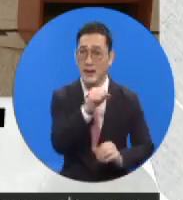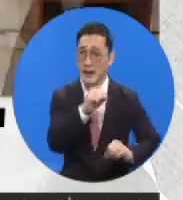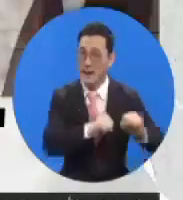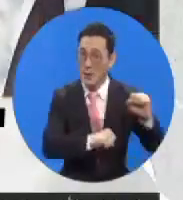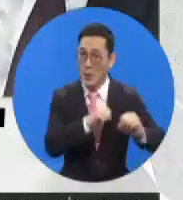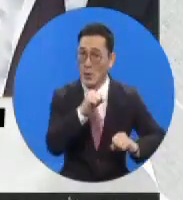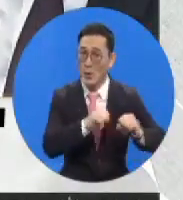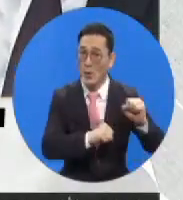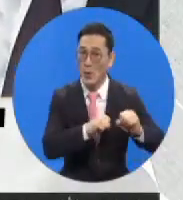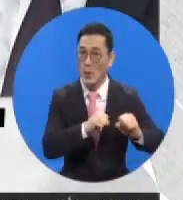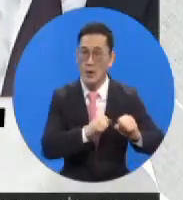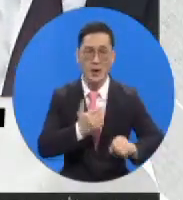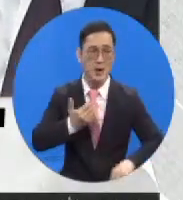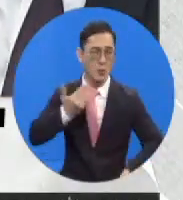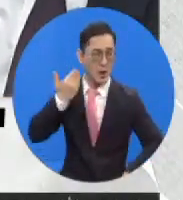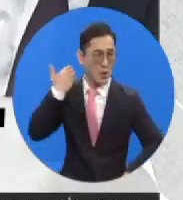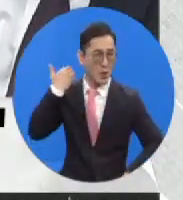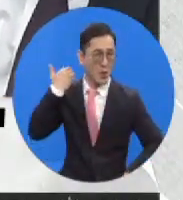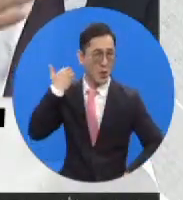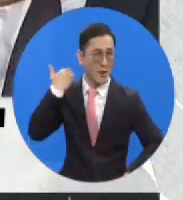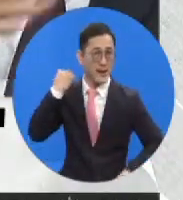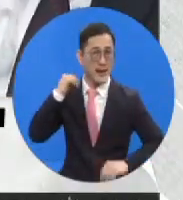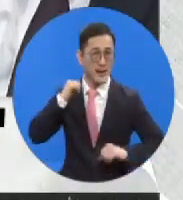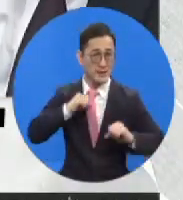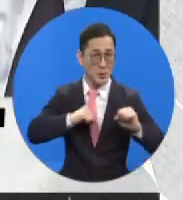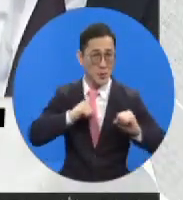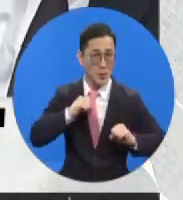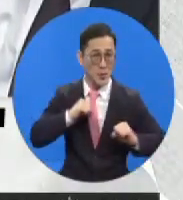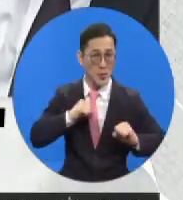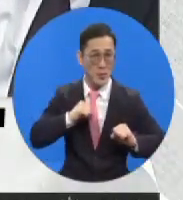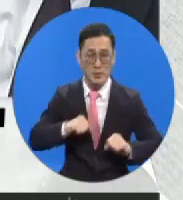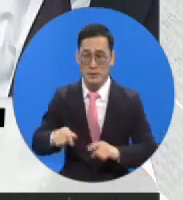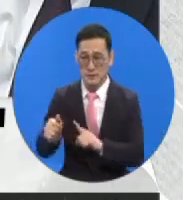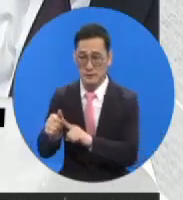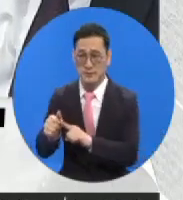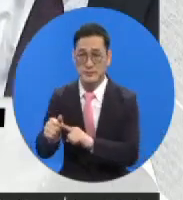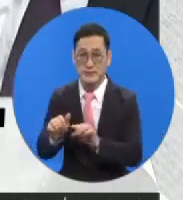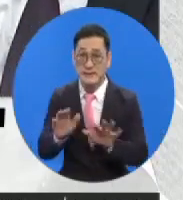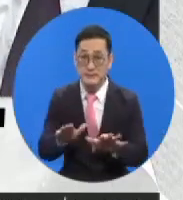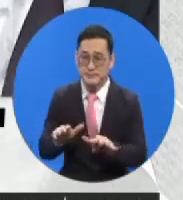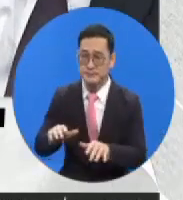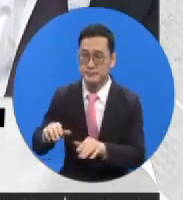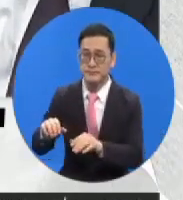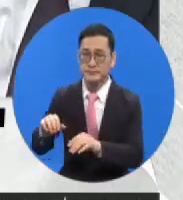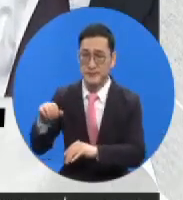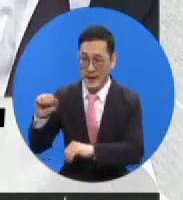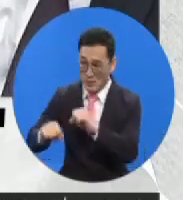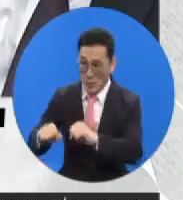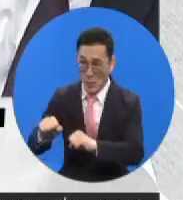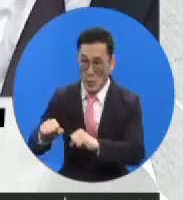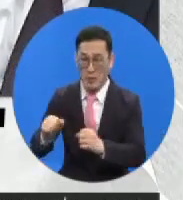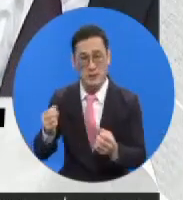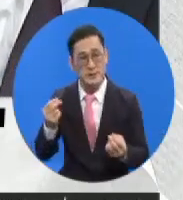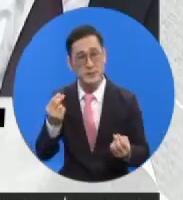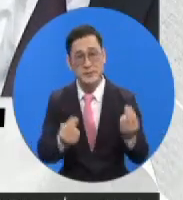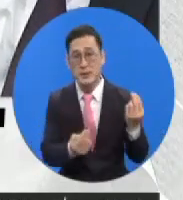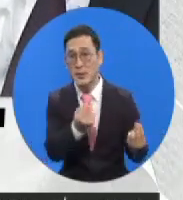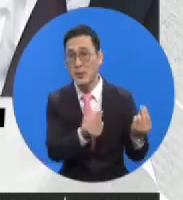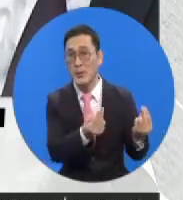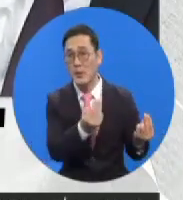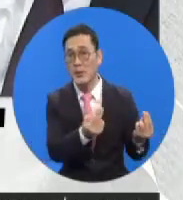과거의 행동들과 그리고 이로 인해서 윤석열 총장의 손발을 묶어놨던 현재 상황을 비교해 봤을 때 윤